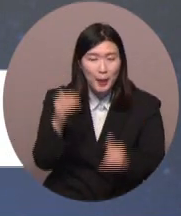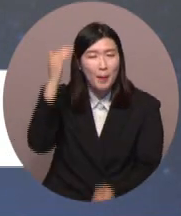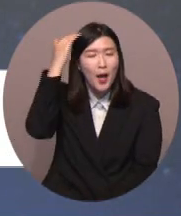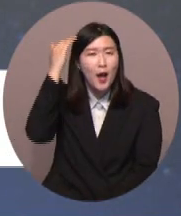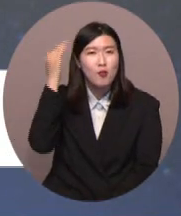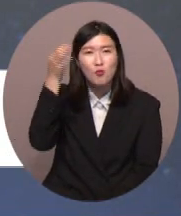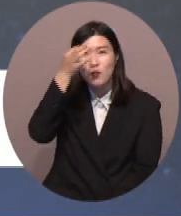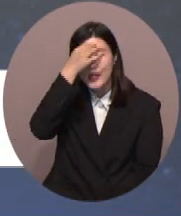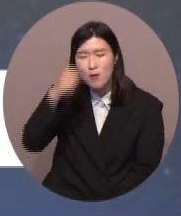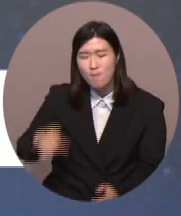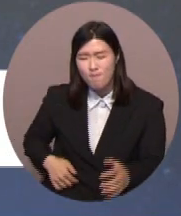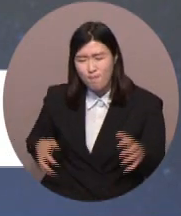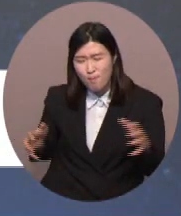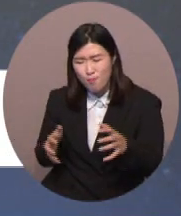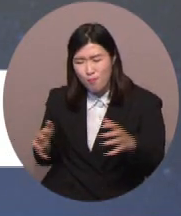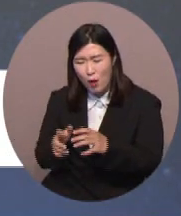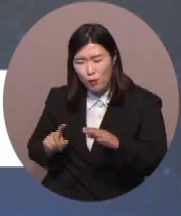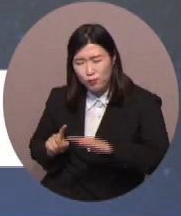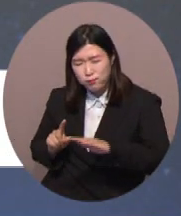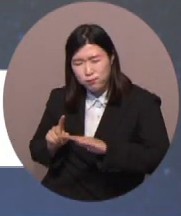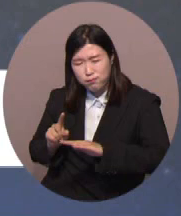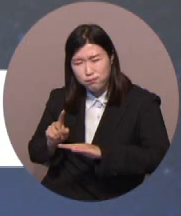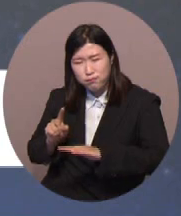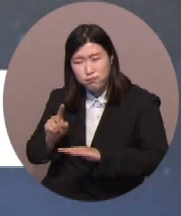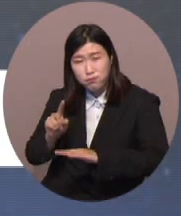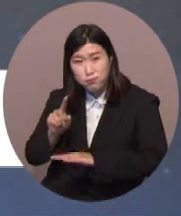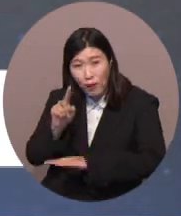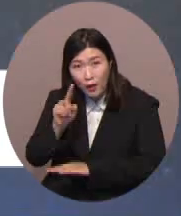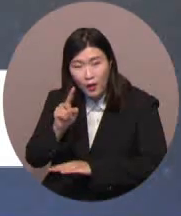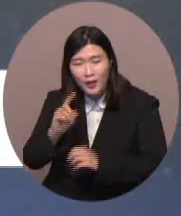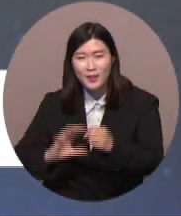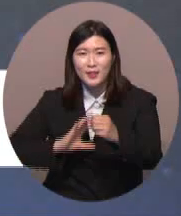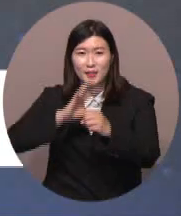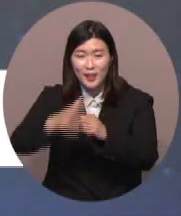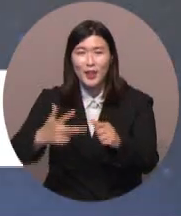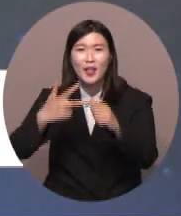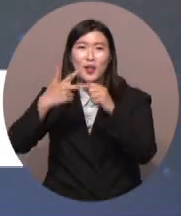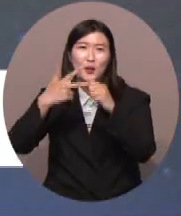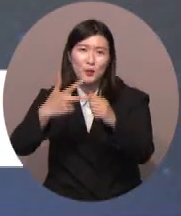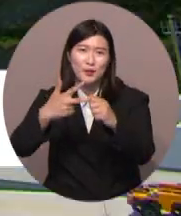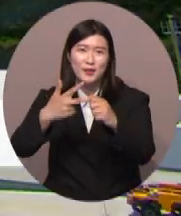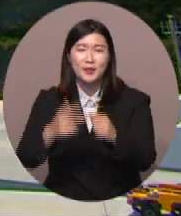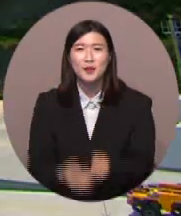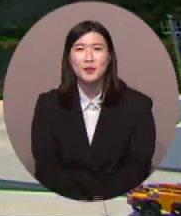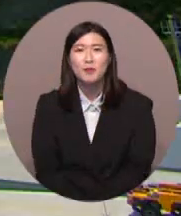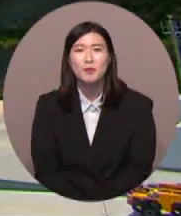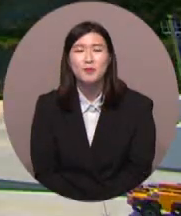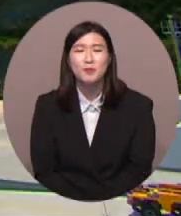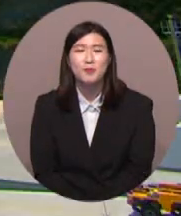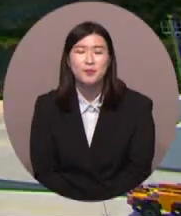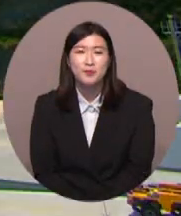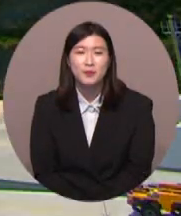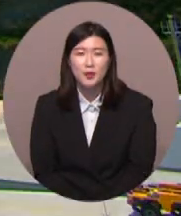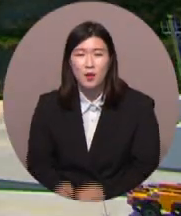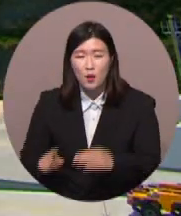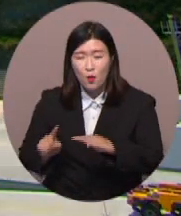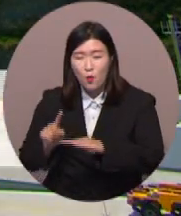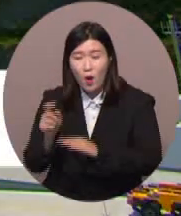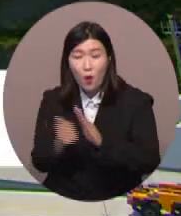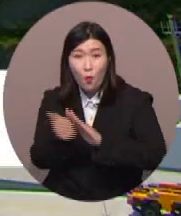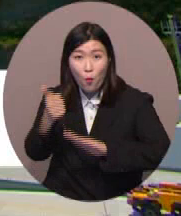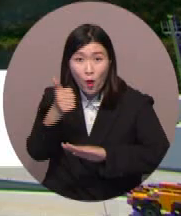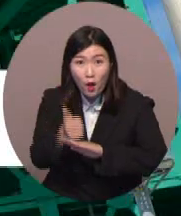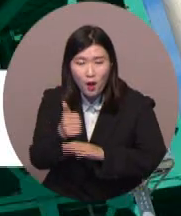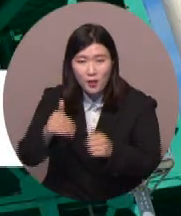발사체를 우주로 쏘아올리는 7번째 나라가 되었습니다. 누리호의 성공을 예감한